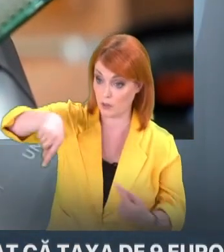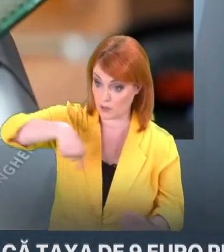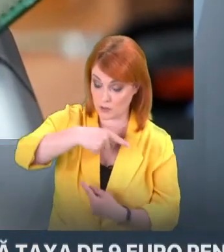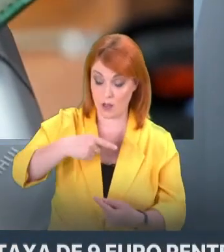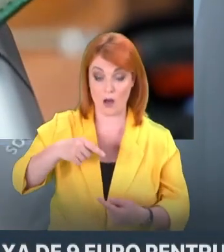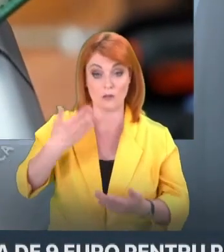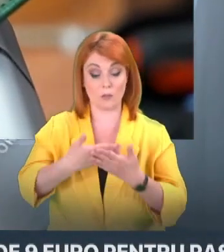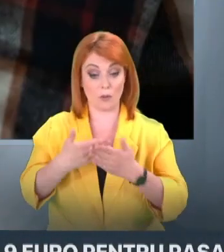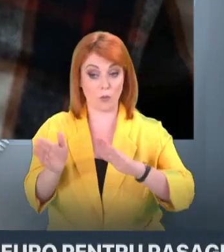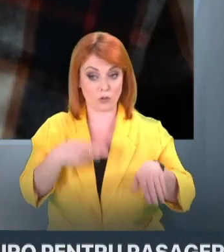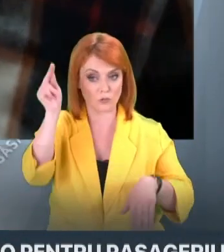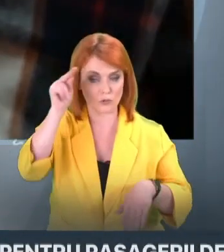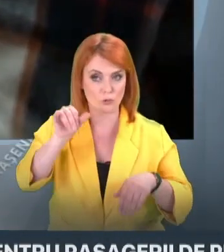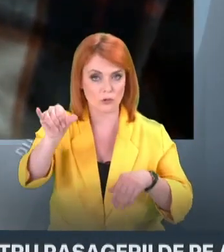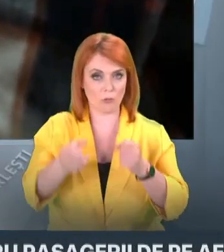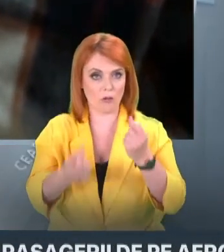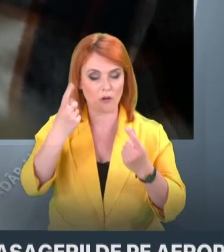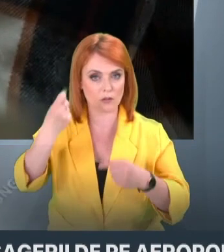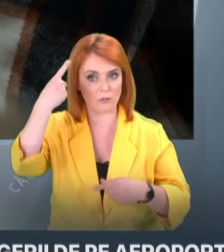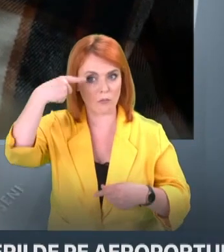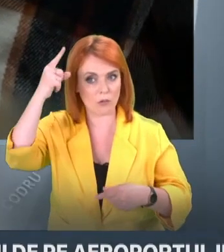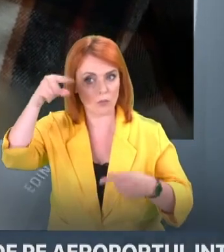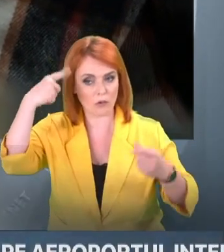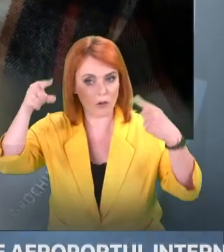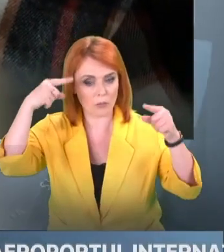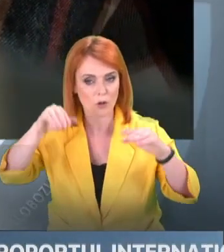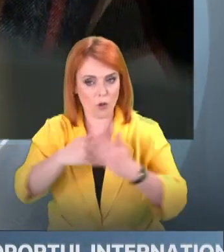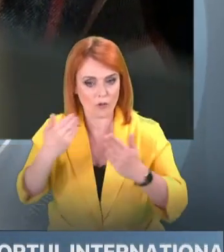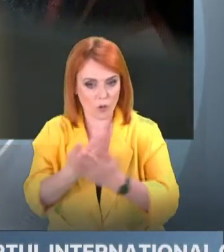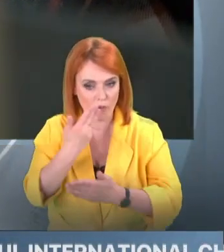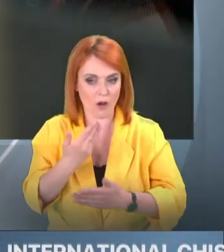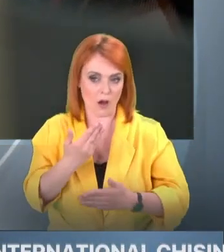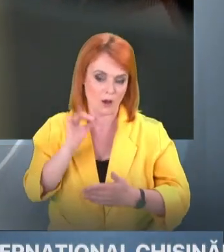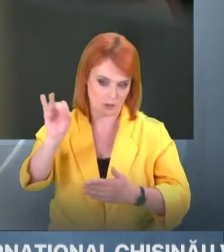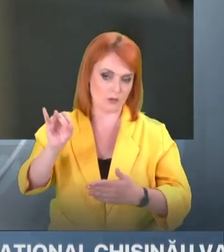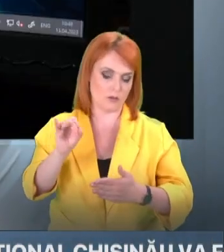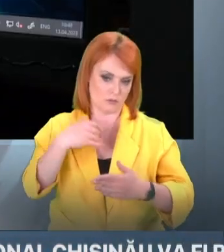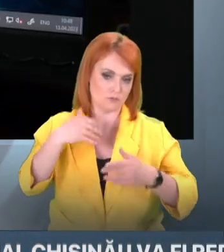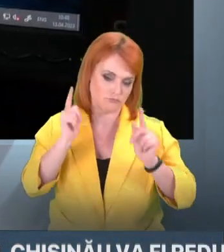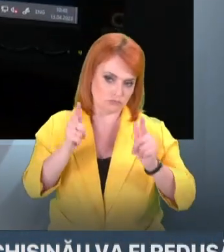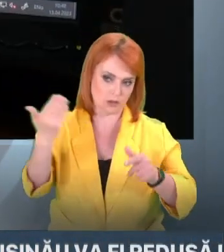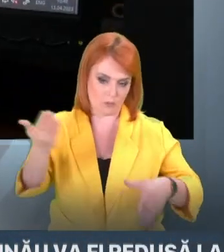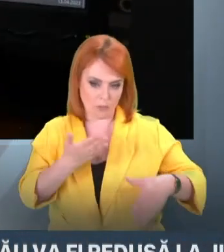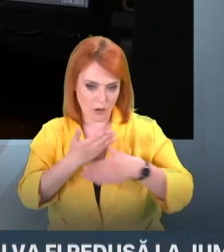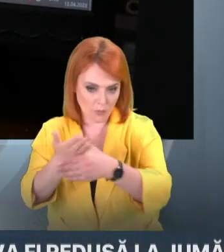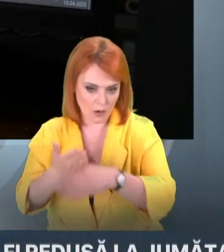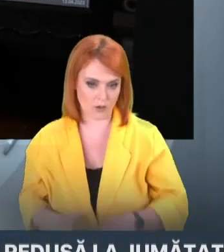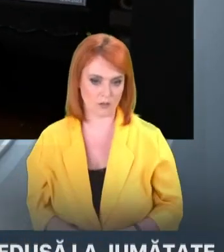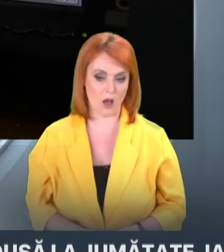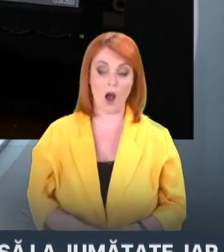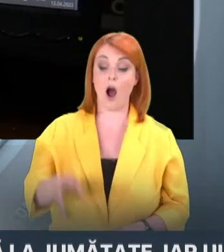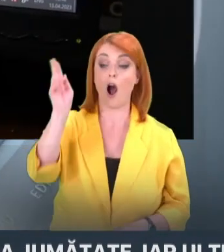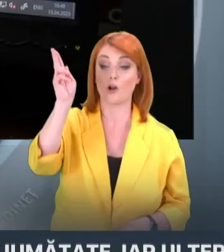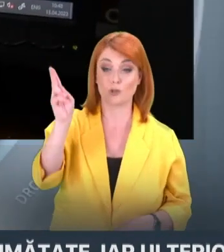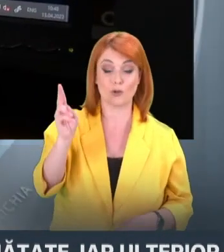în lansarea și gestionarea unei afaceri. Dacă sunt tineri care încă urmează să îmbrățișeze o profesie, atunci îi instruim, dar le